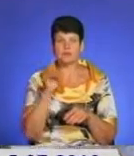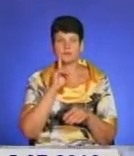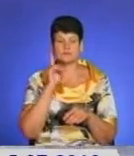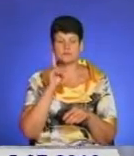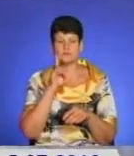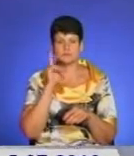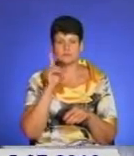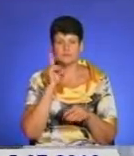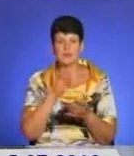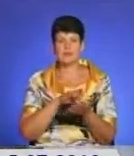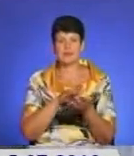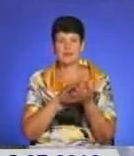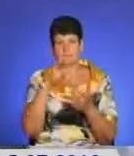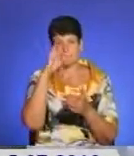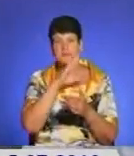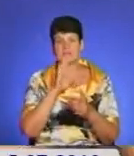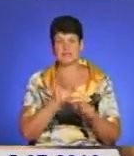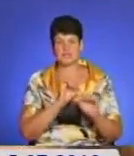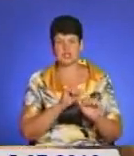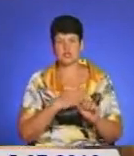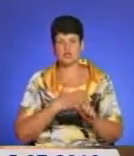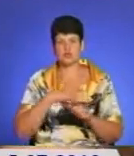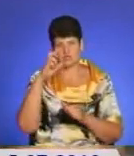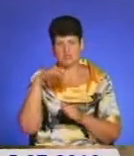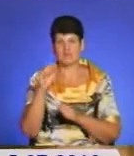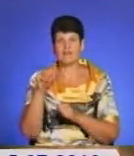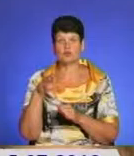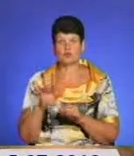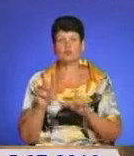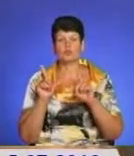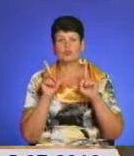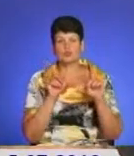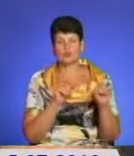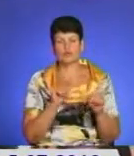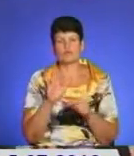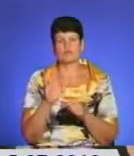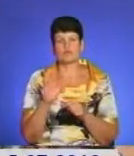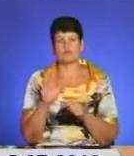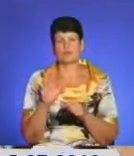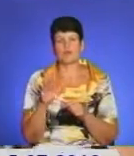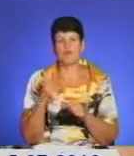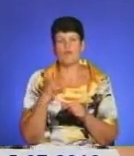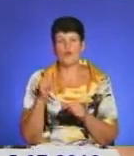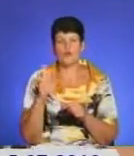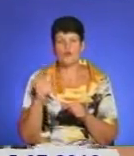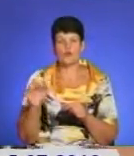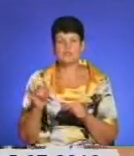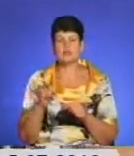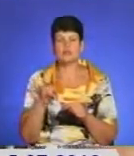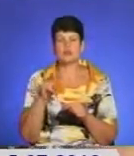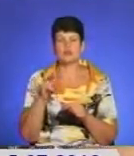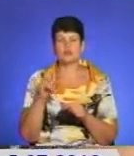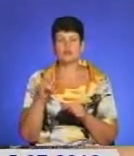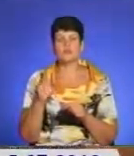районів, батьки яких захищали нашу державу в АТО, побувають у Мазовецькому воєводстві. 14 днів з 5